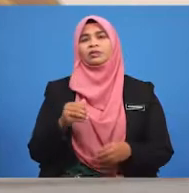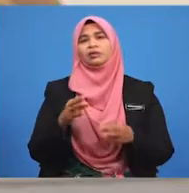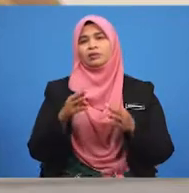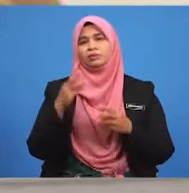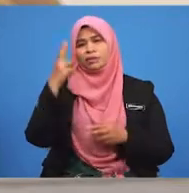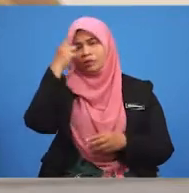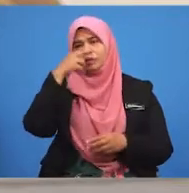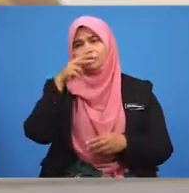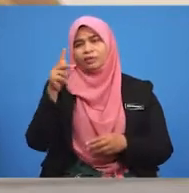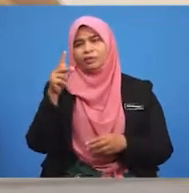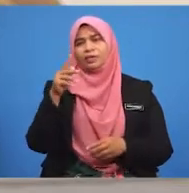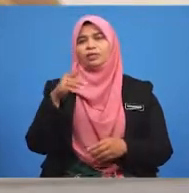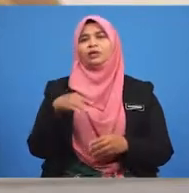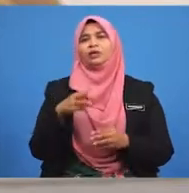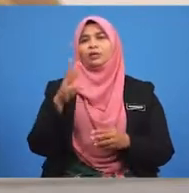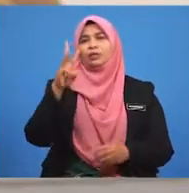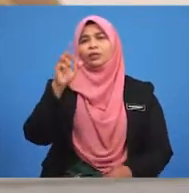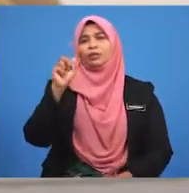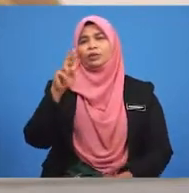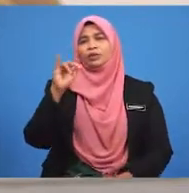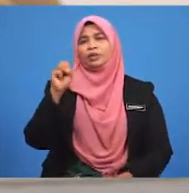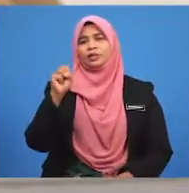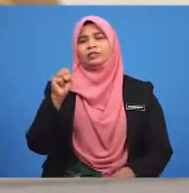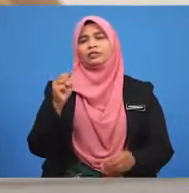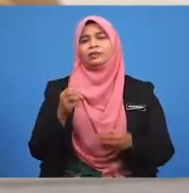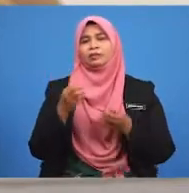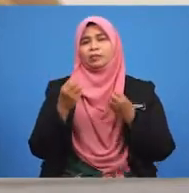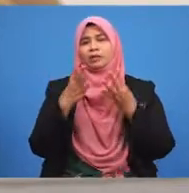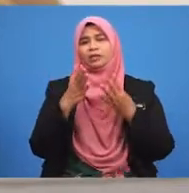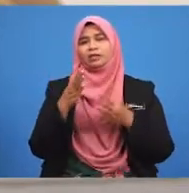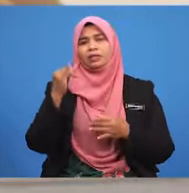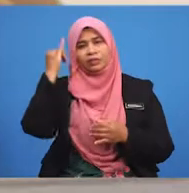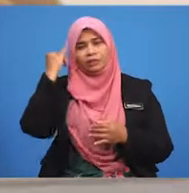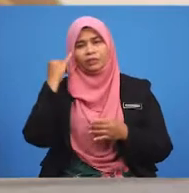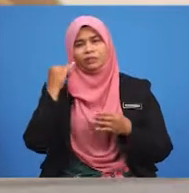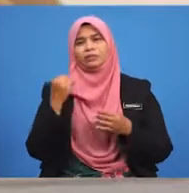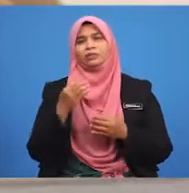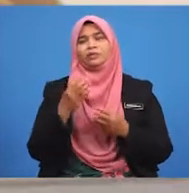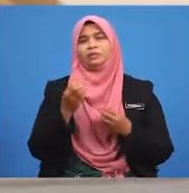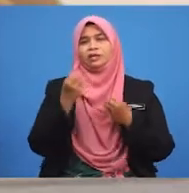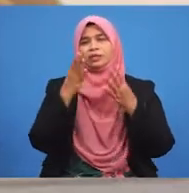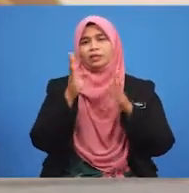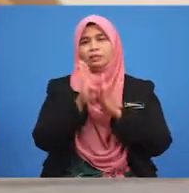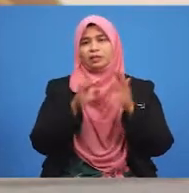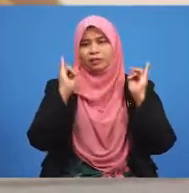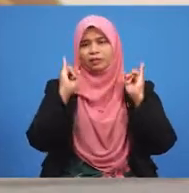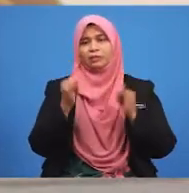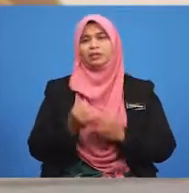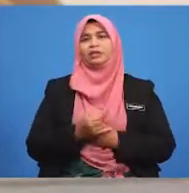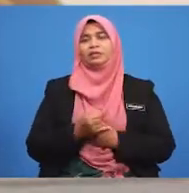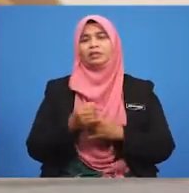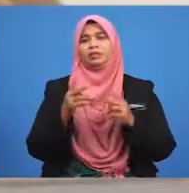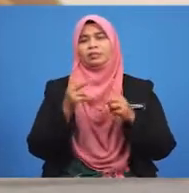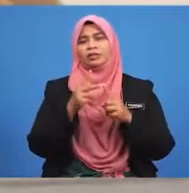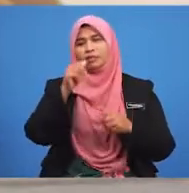Merekalah orang-orang yang berilmu, banyak beribadah pada Allah. Selepas kewafatan Rasulullah sallallahu alaihi